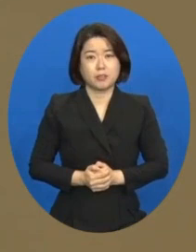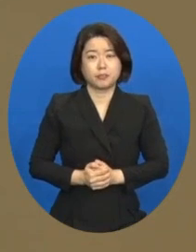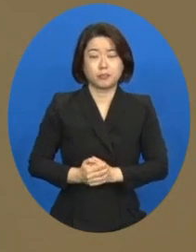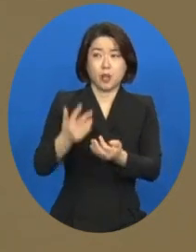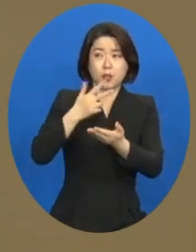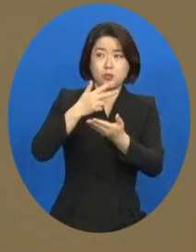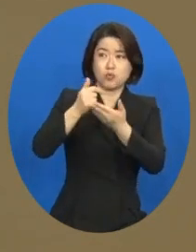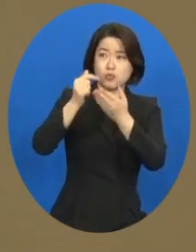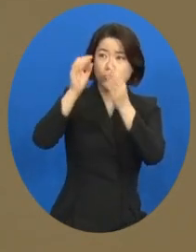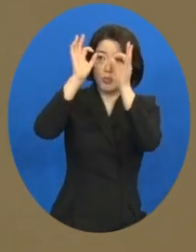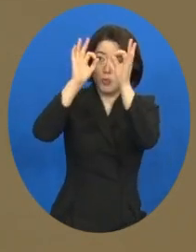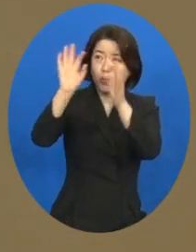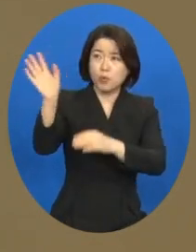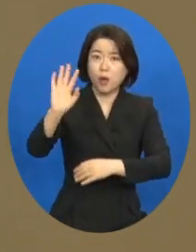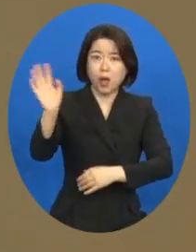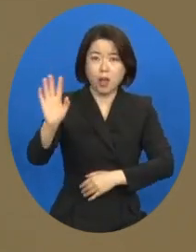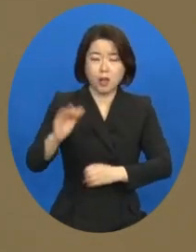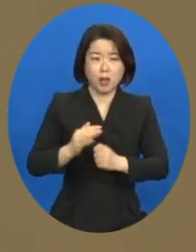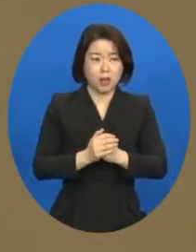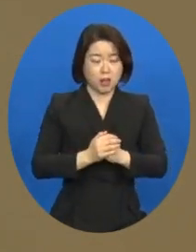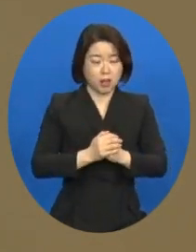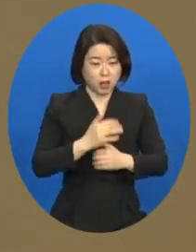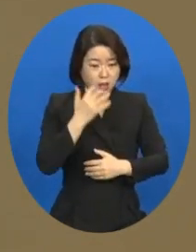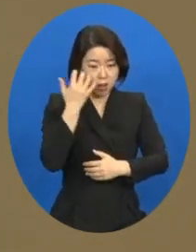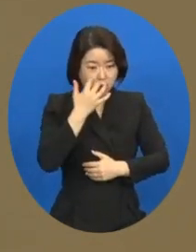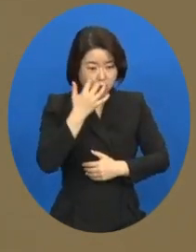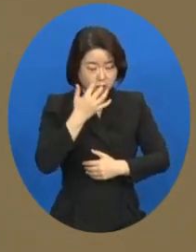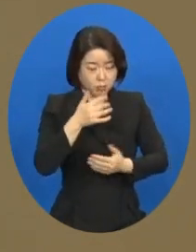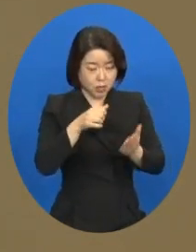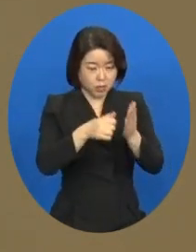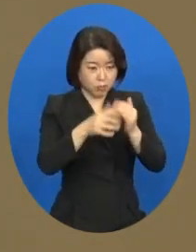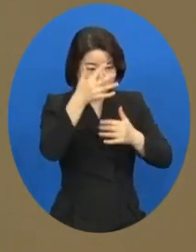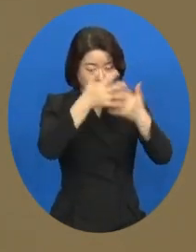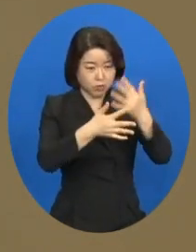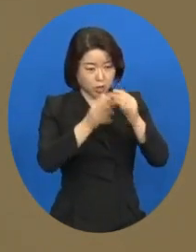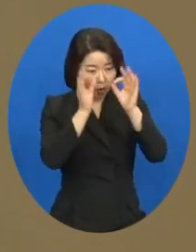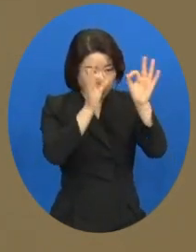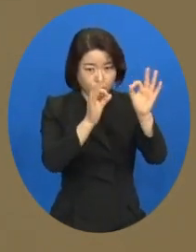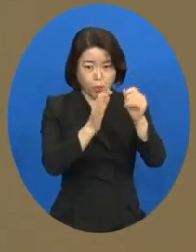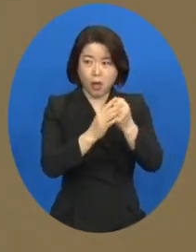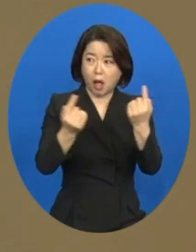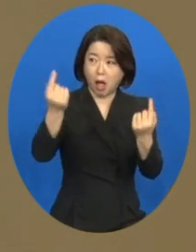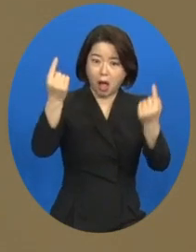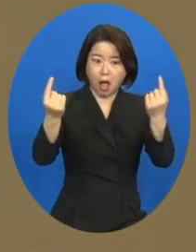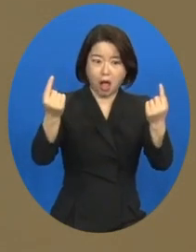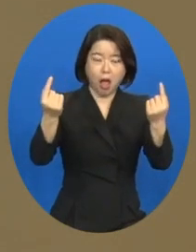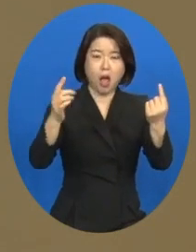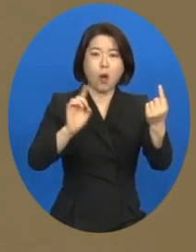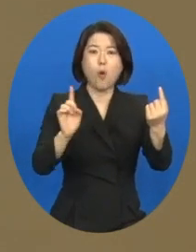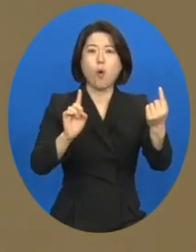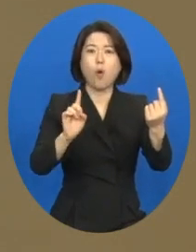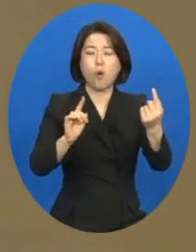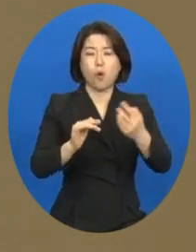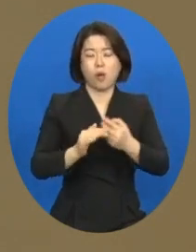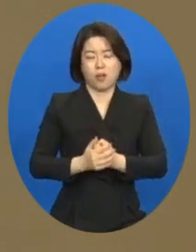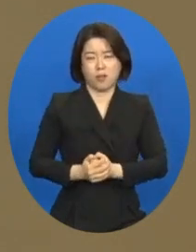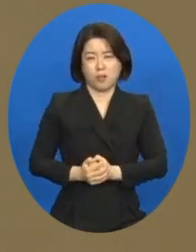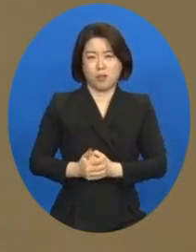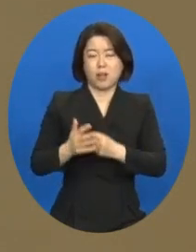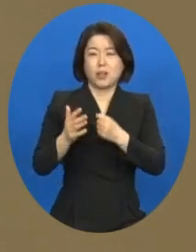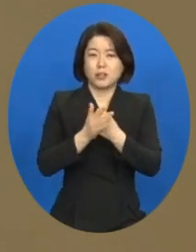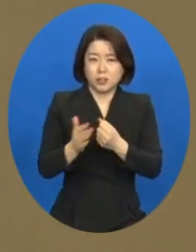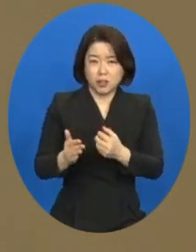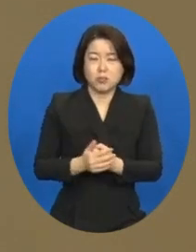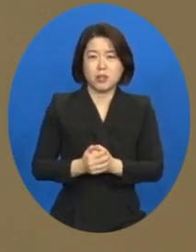주님은 보이지도 않고 음란물은 눈에 보이니 이게 싸움이 됩니까? 그러니